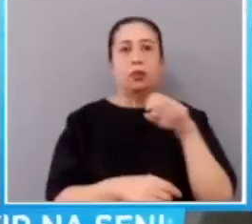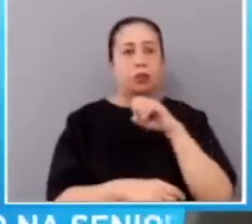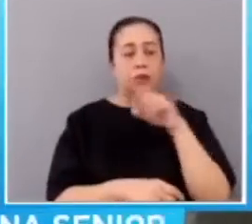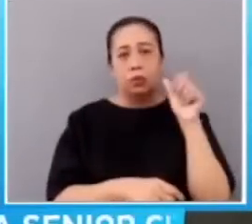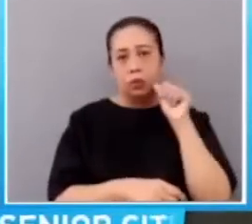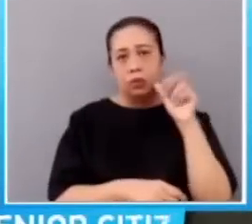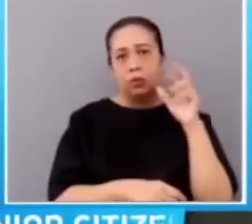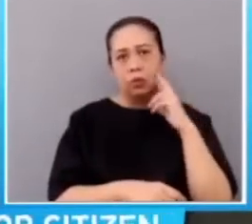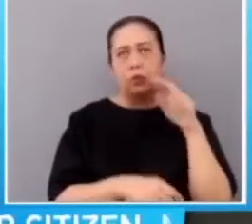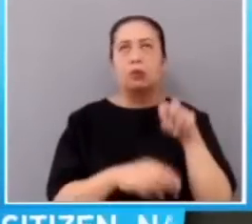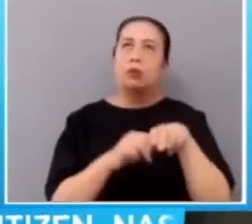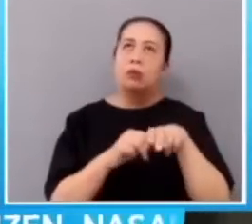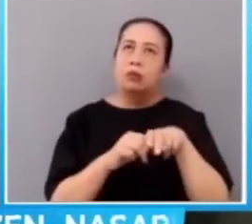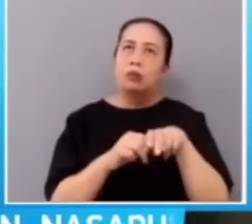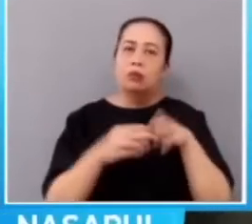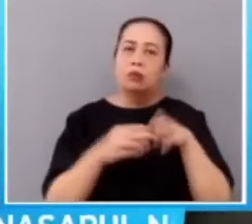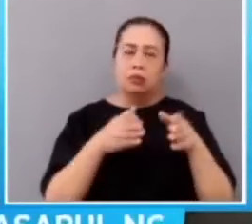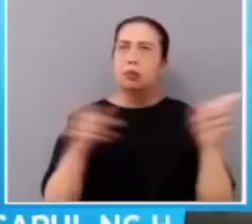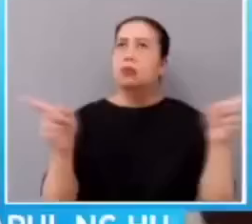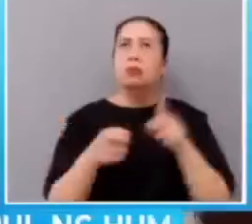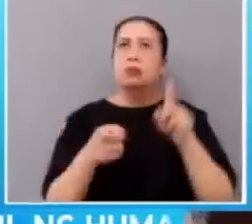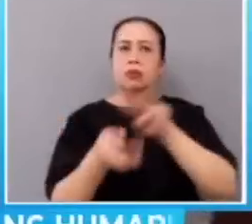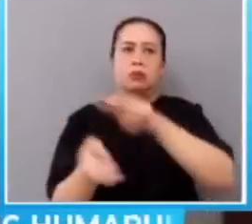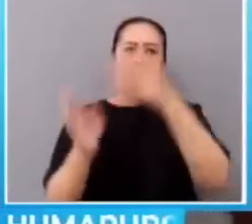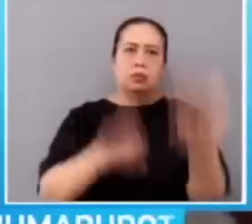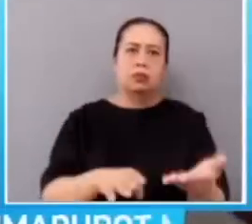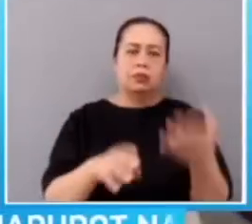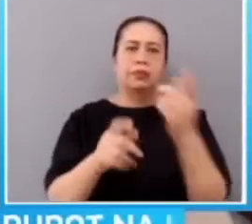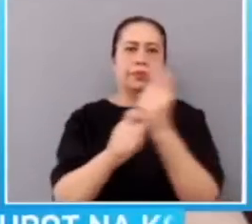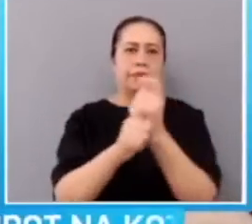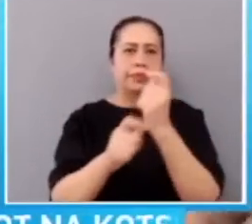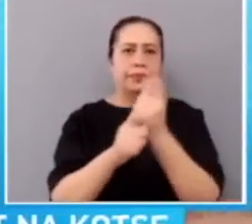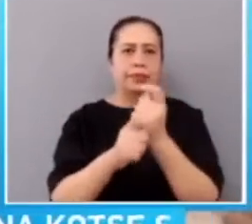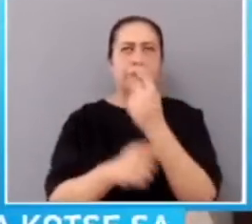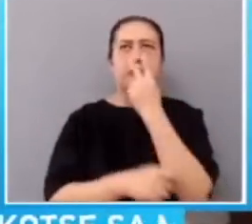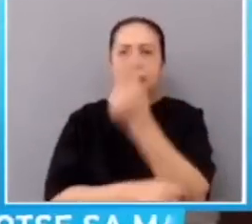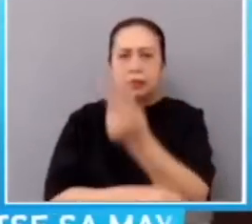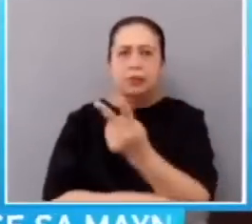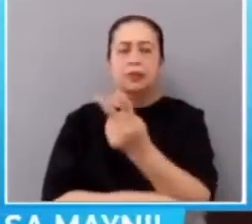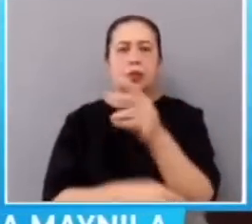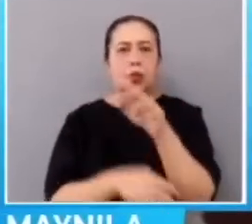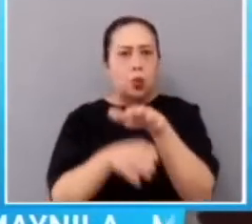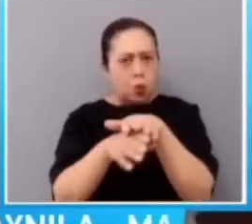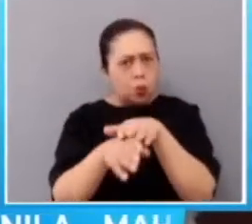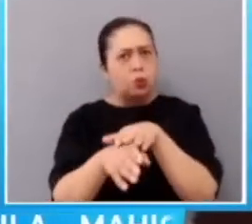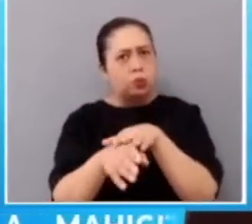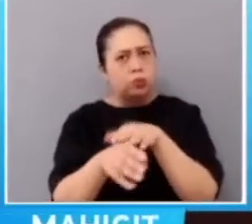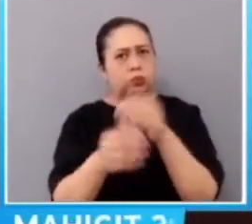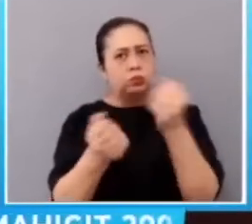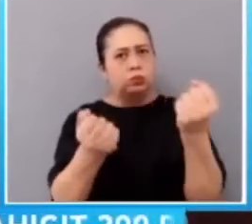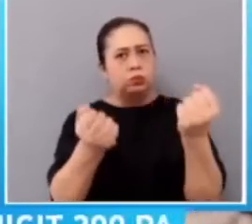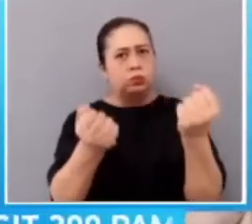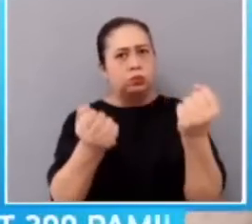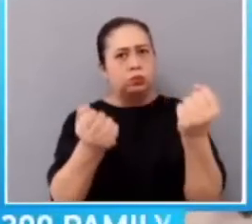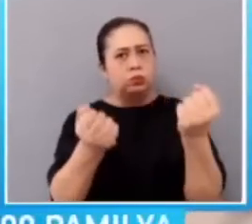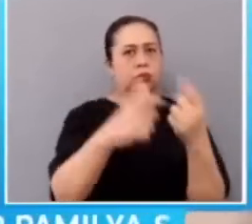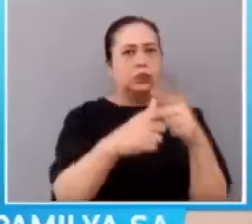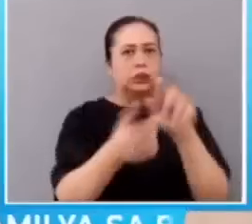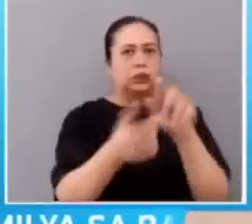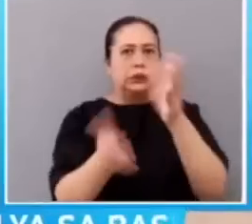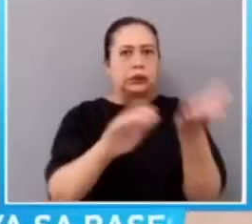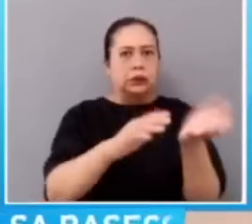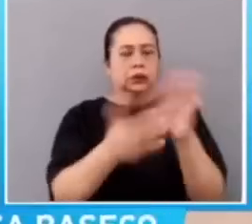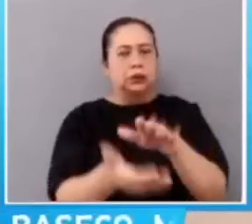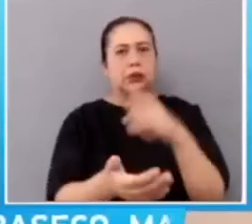siya ng kalsada nang biglang tumagilid ang truck. Nakita ko po siya, dahan-dahan po yung sasakyan na tumba. Eh ako, nagtitinda